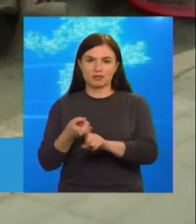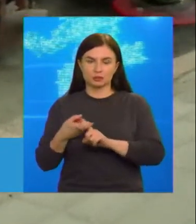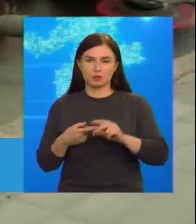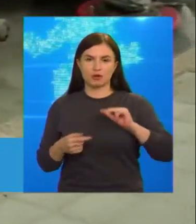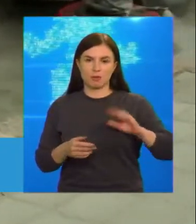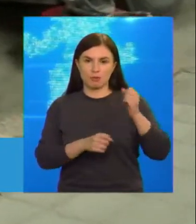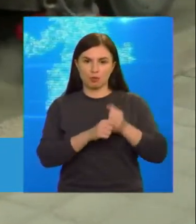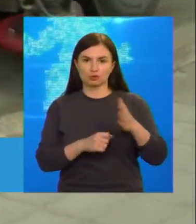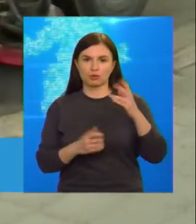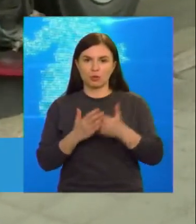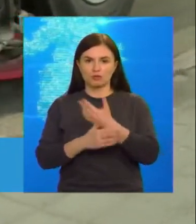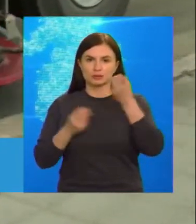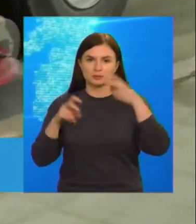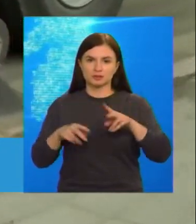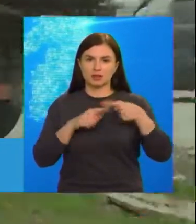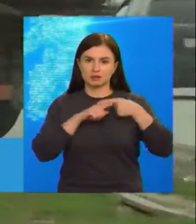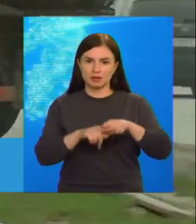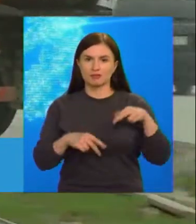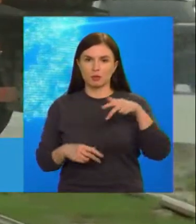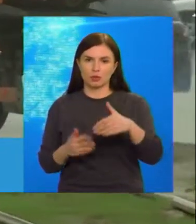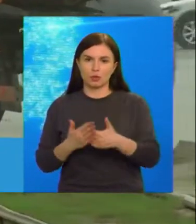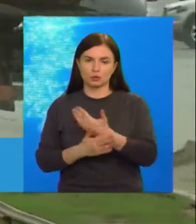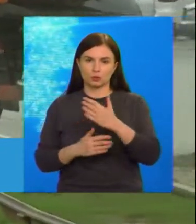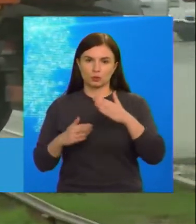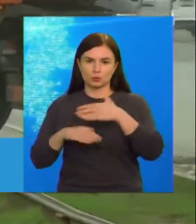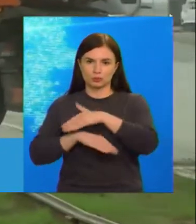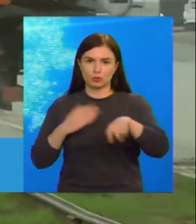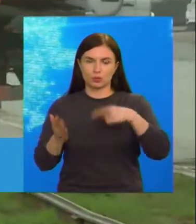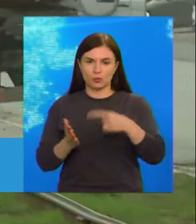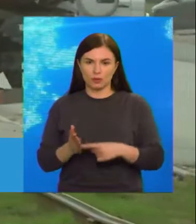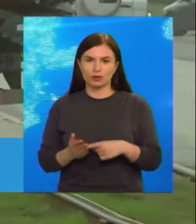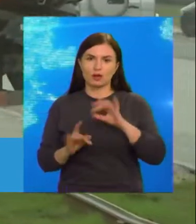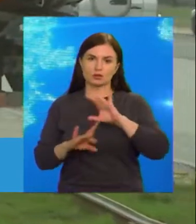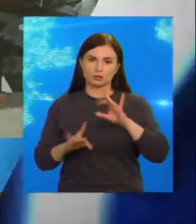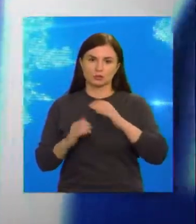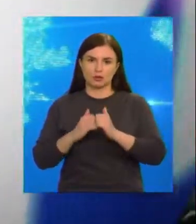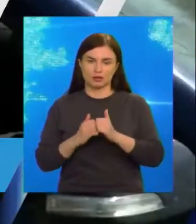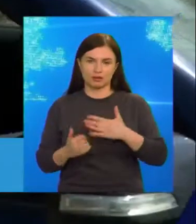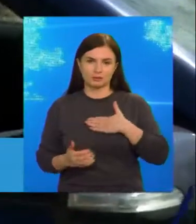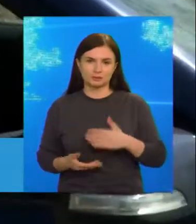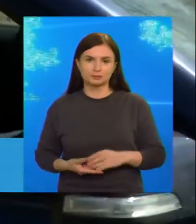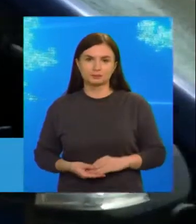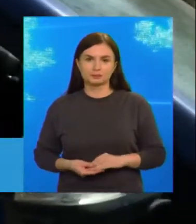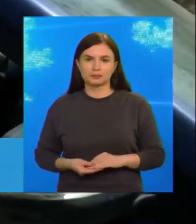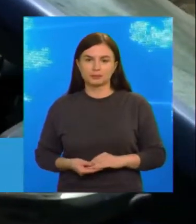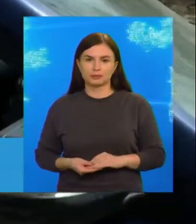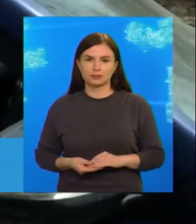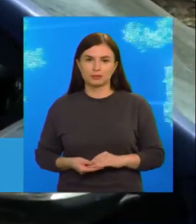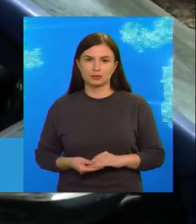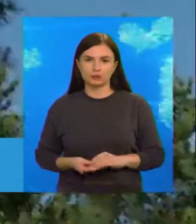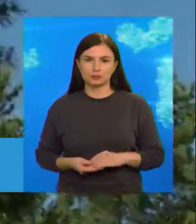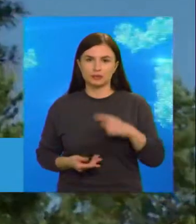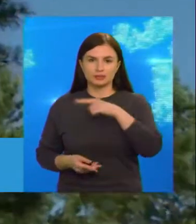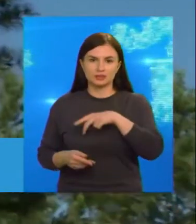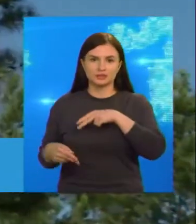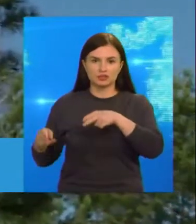рабочие на новой спецтехнике выходят на улицы города. В чем ее преимущество, расскажу я, Леонид Клеменчук. Аншлаг, потому что здесь движение